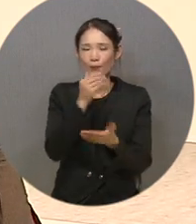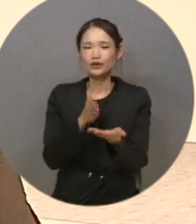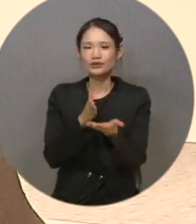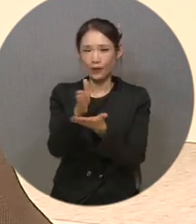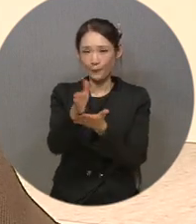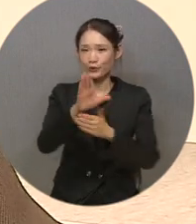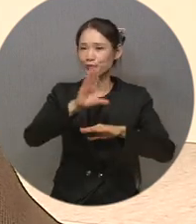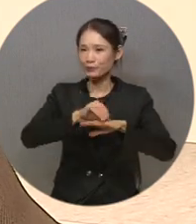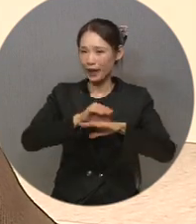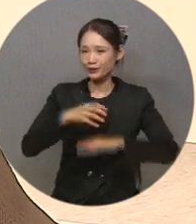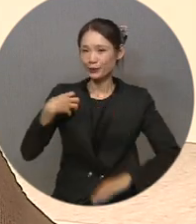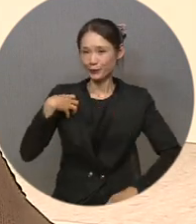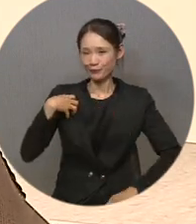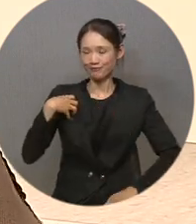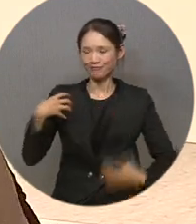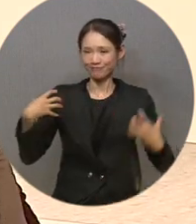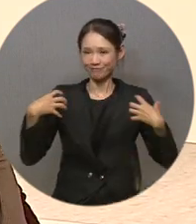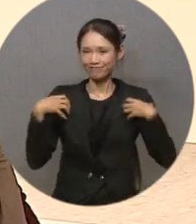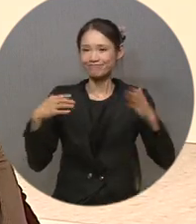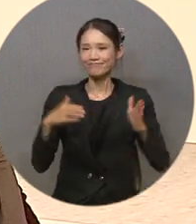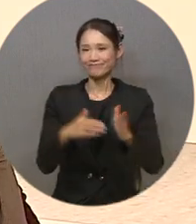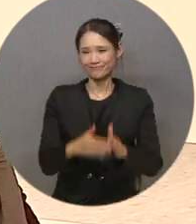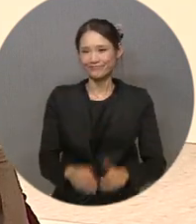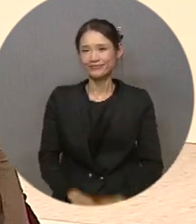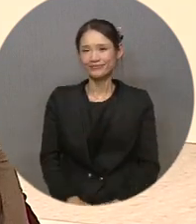채널로서 역할과 책임을 다하겠습니다.